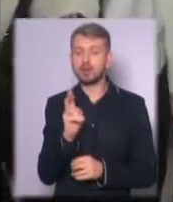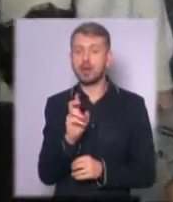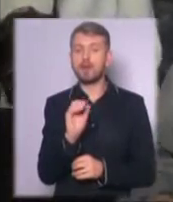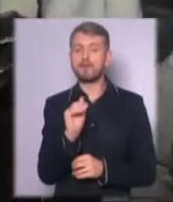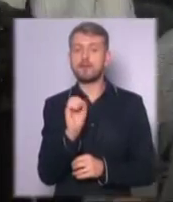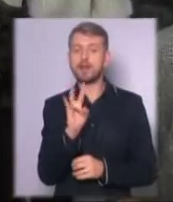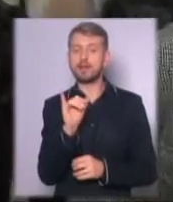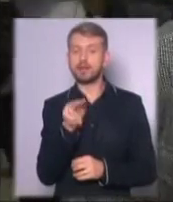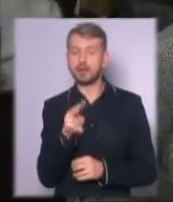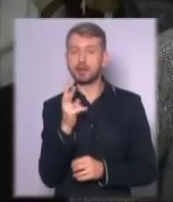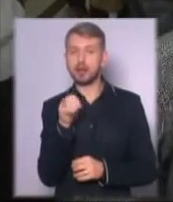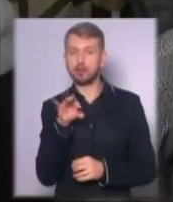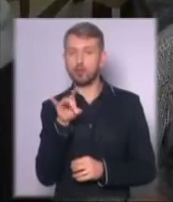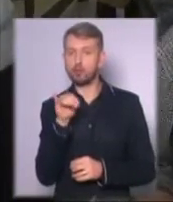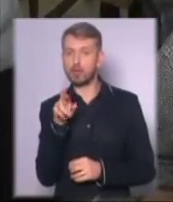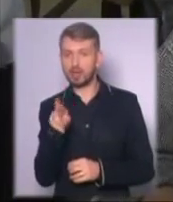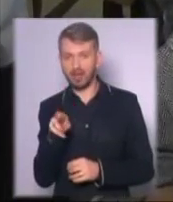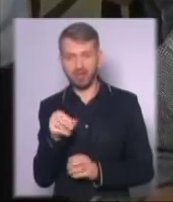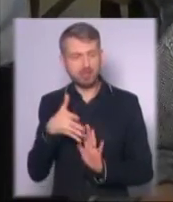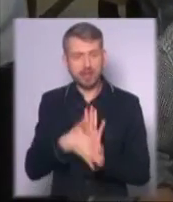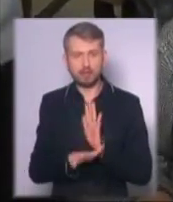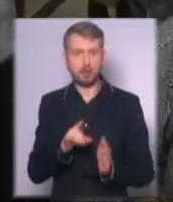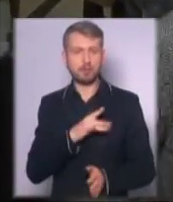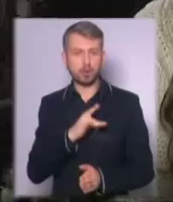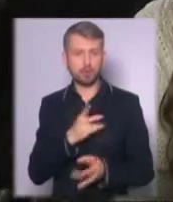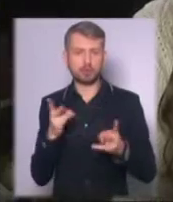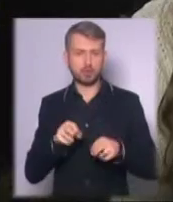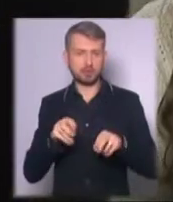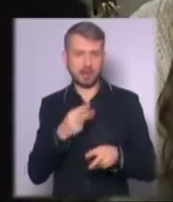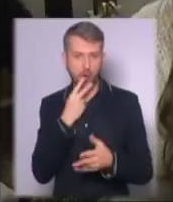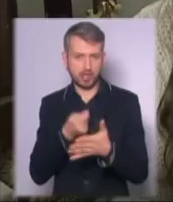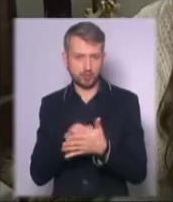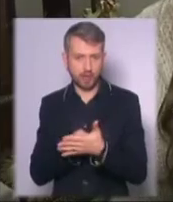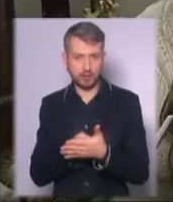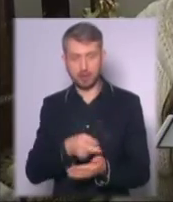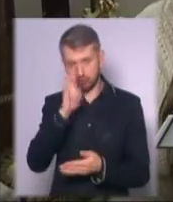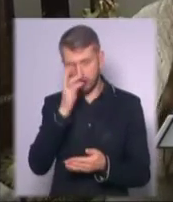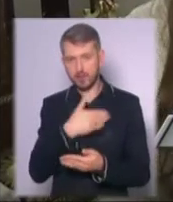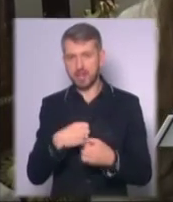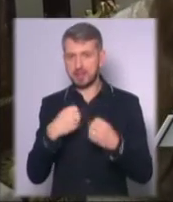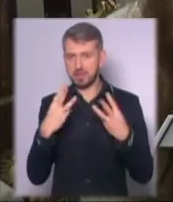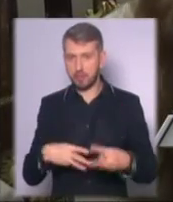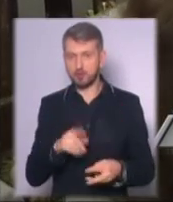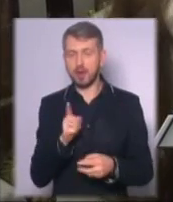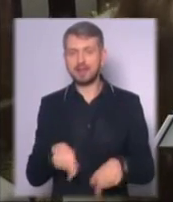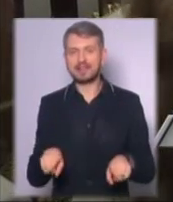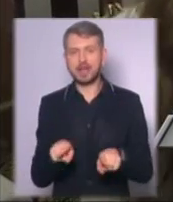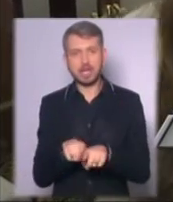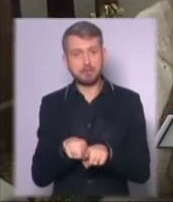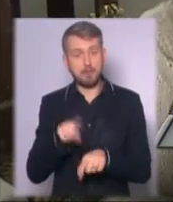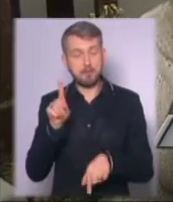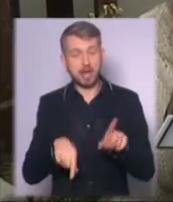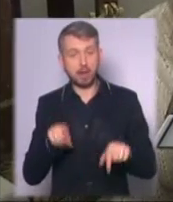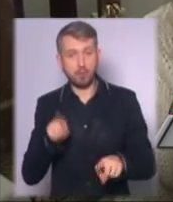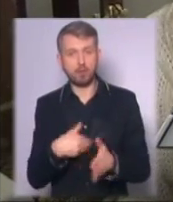потребує спеціального дороговартісного харчування та амінокислотних сумішей. Держава нас забезпечує, але, звичайно, з такими перебоями.